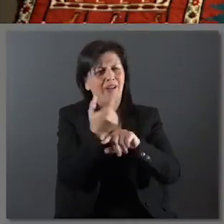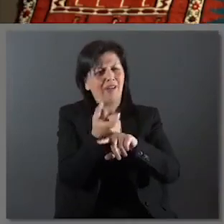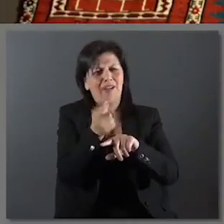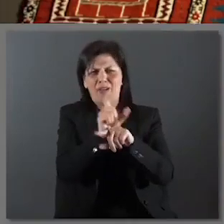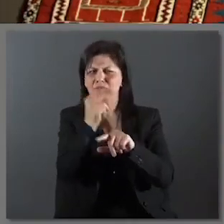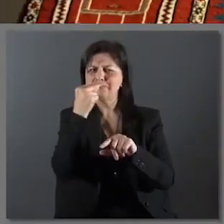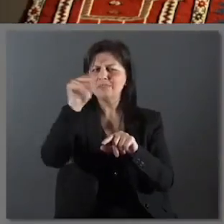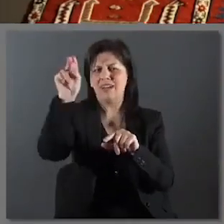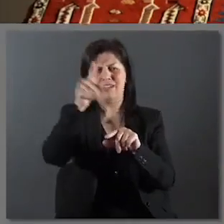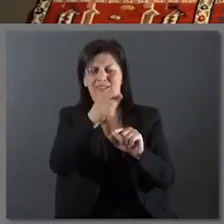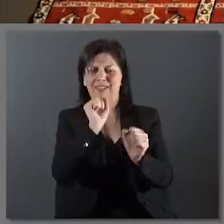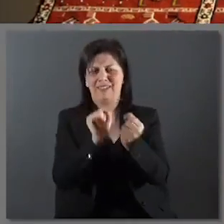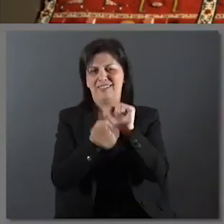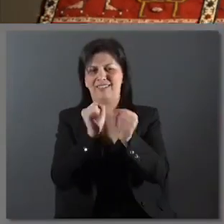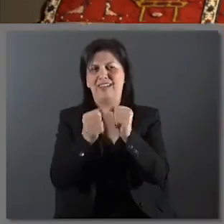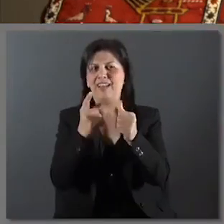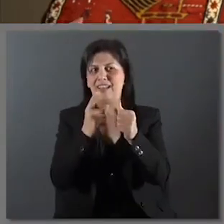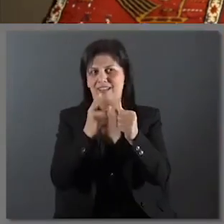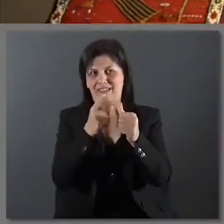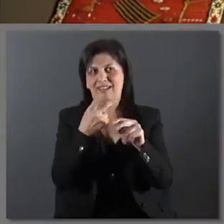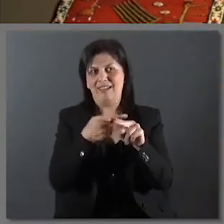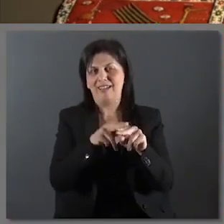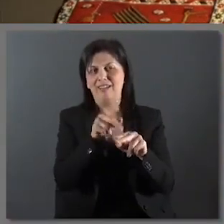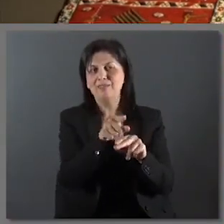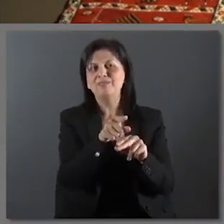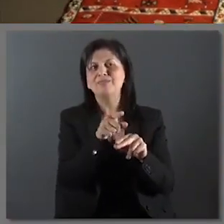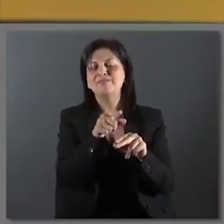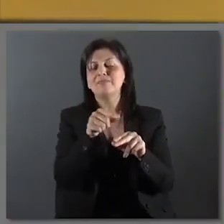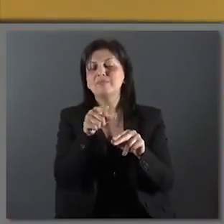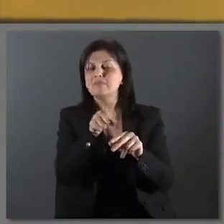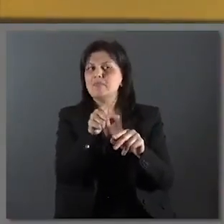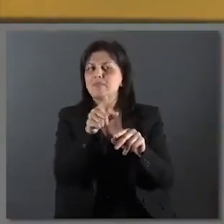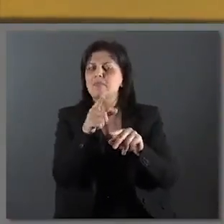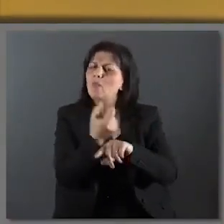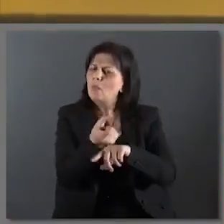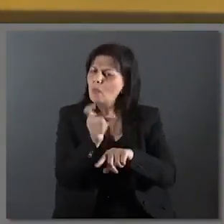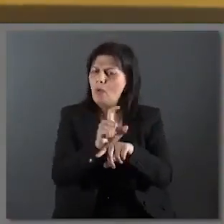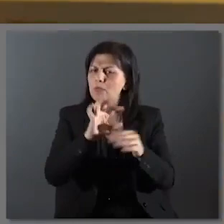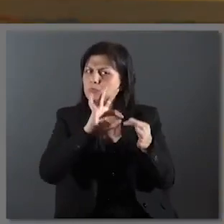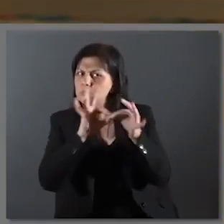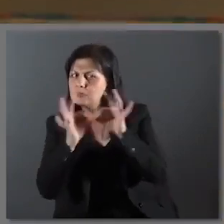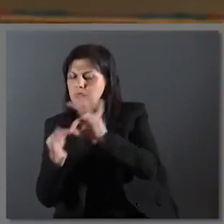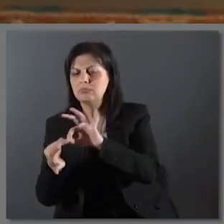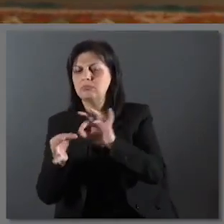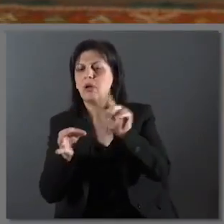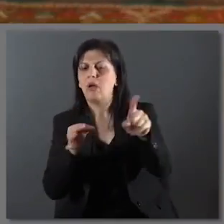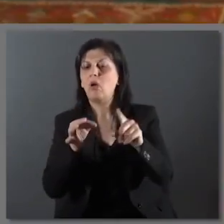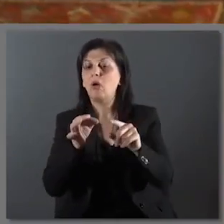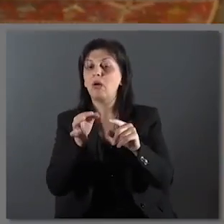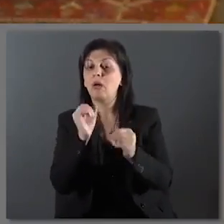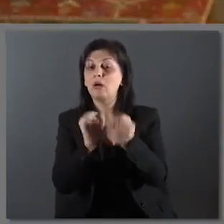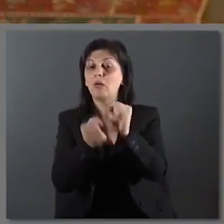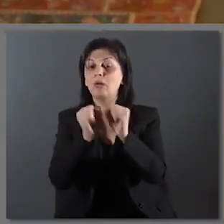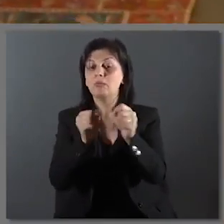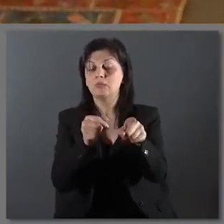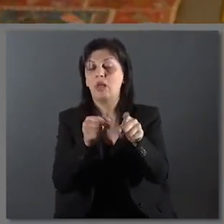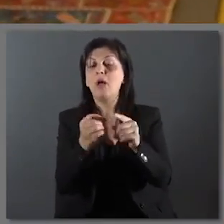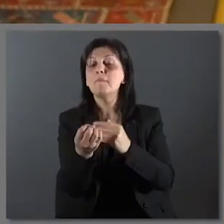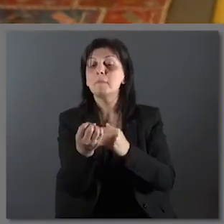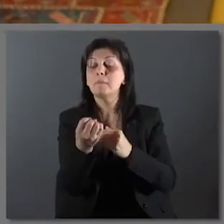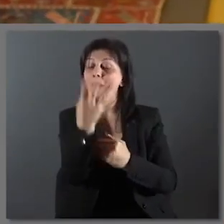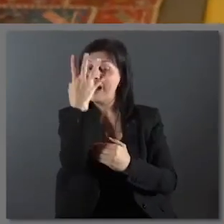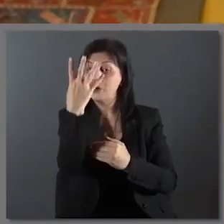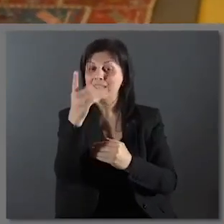nə qədər mükəmməl olduğunun fərqinə varmış olacaq. Bu naxışları icra etmək üçün çox qəliz, çox çətin bir üsuldan